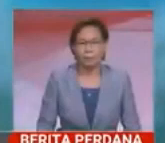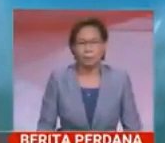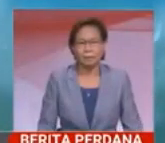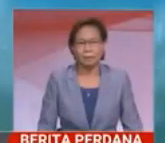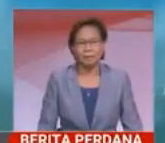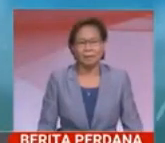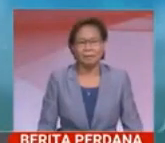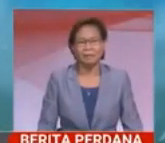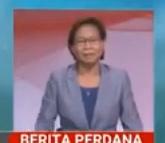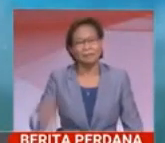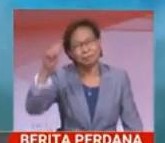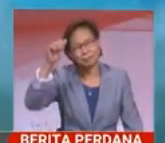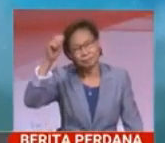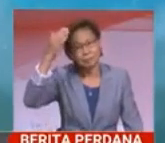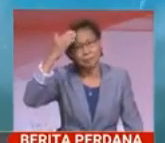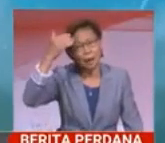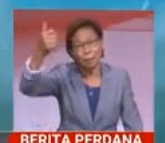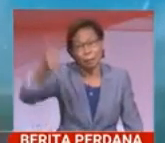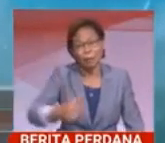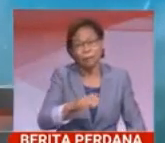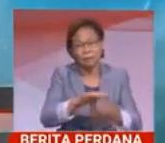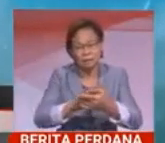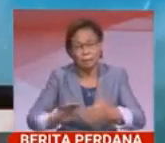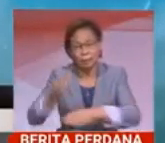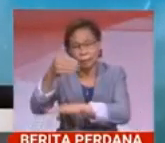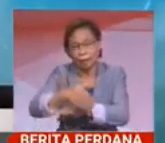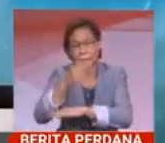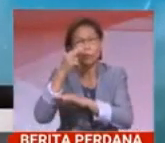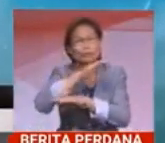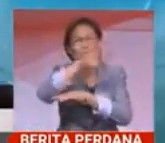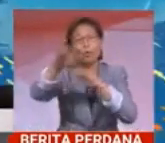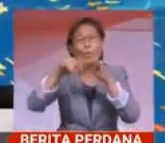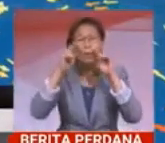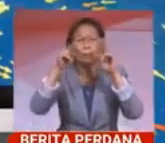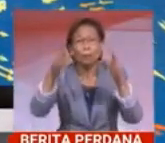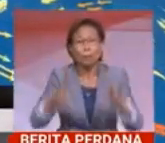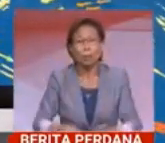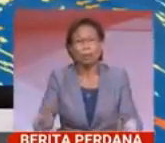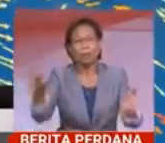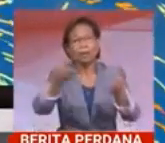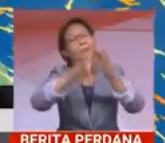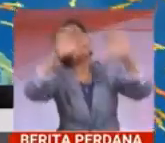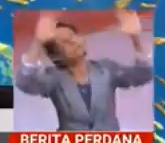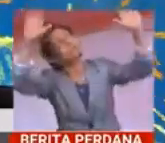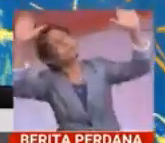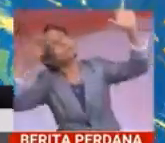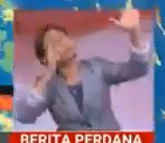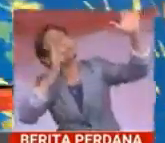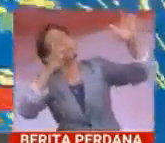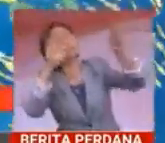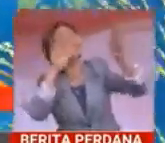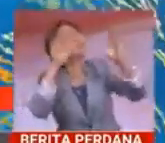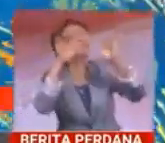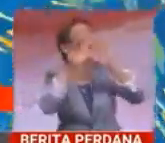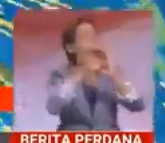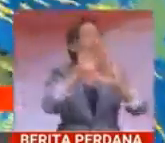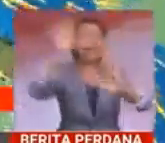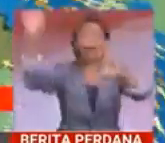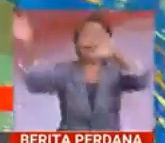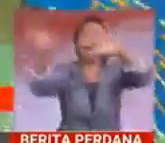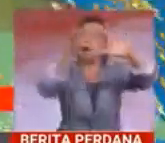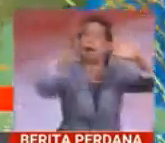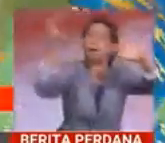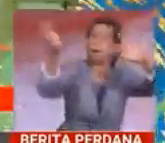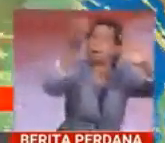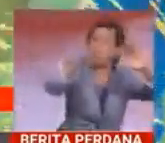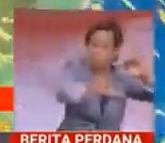wes mualaikum dasar malam kepada semua penonton laporan petrologi pada malam ini dimulai dengan nih apa peran serta angin permukaan yaitu